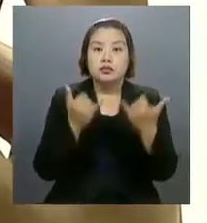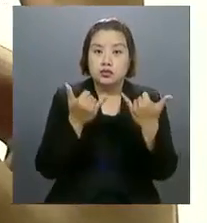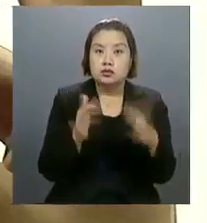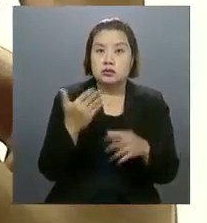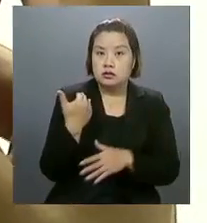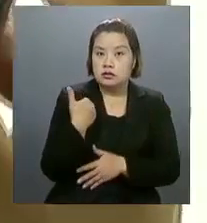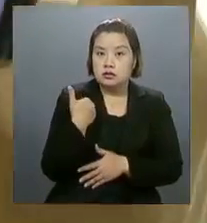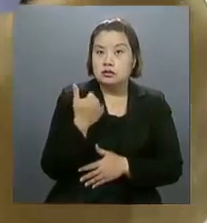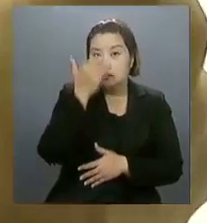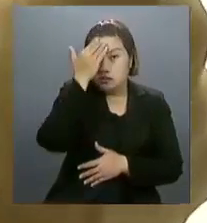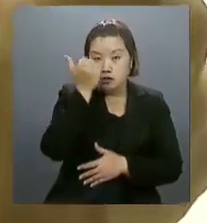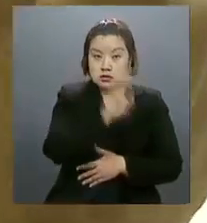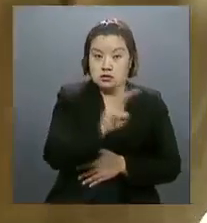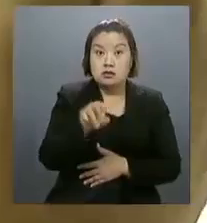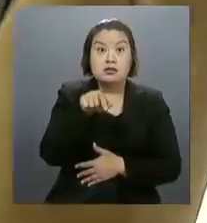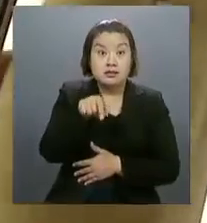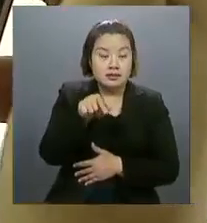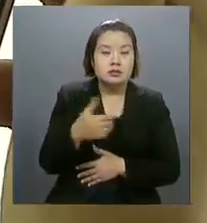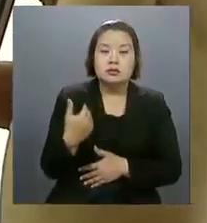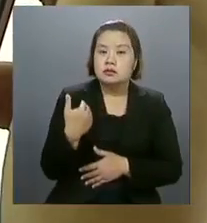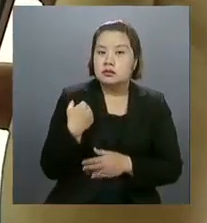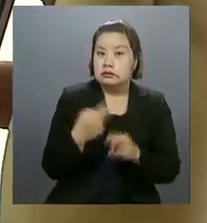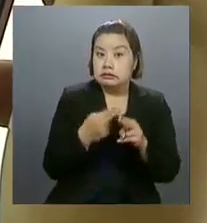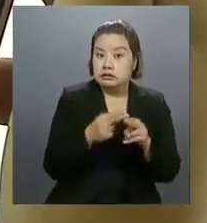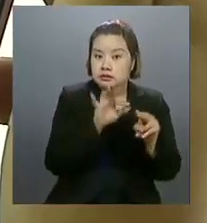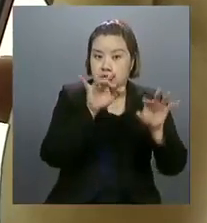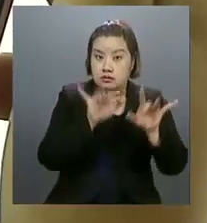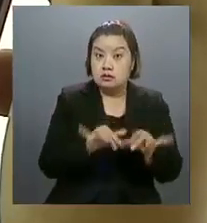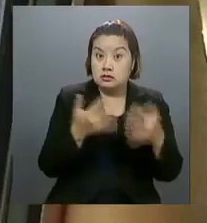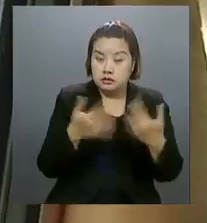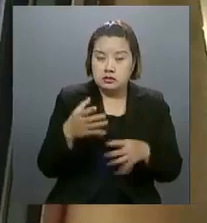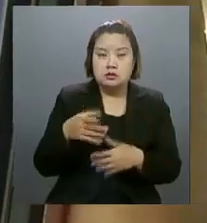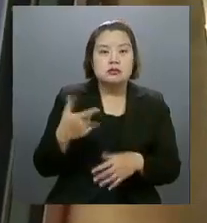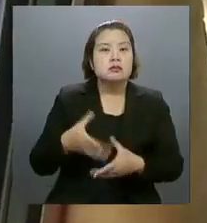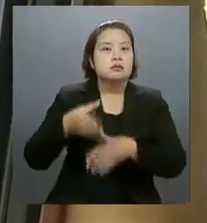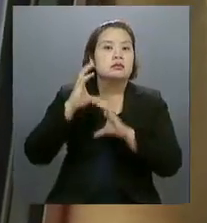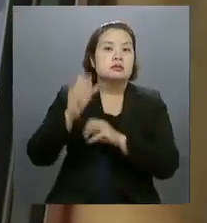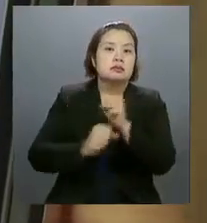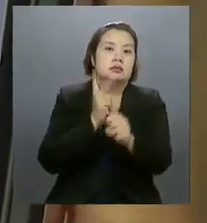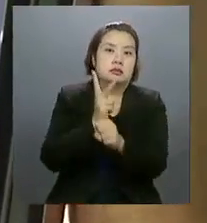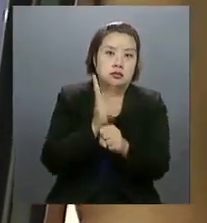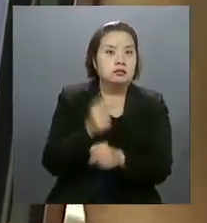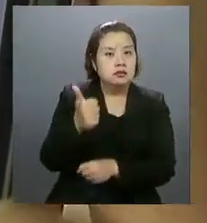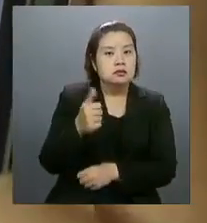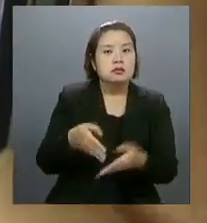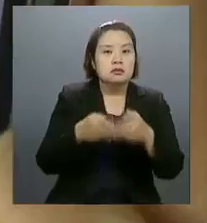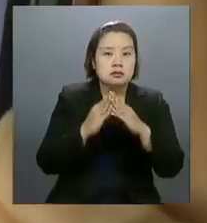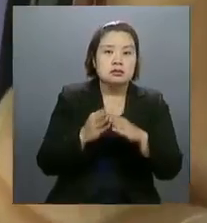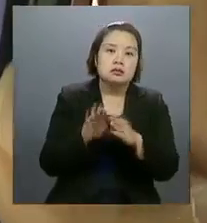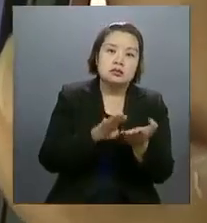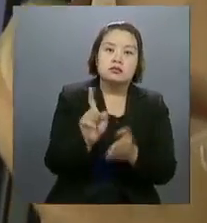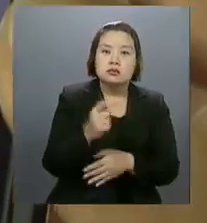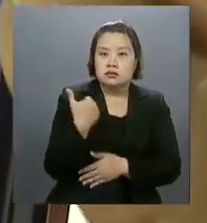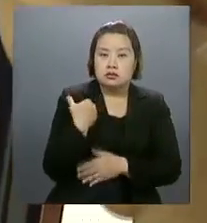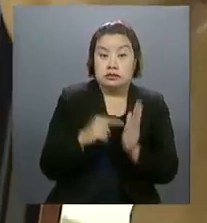การเงินของนิติบุคคลแบบย่อได้ย้อนหลัง3ปีนะครับโดยหลังจากเปิดให้บริการมาตั้งแต่วันที่16มกราคม